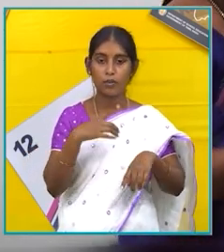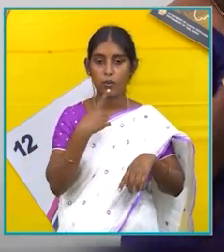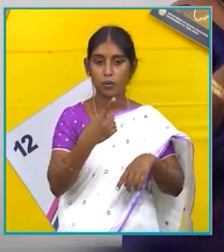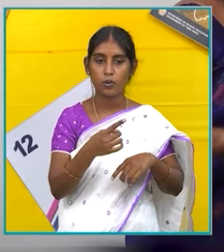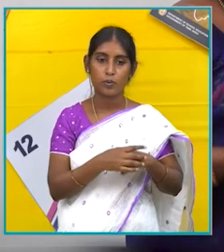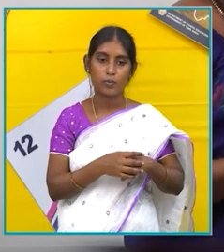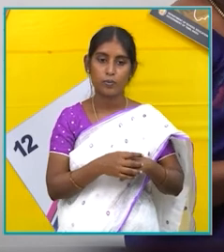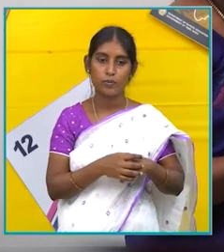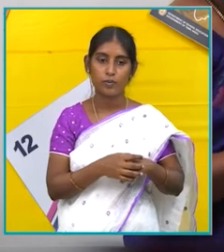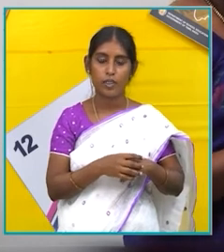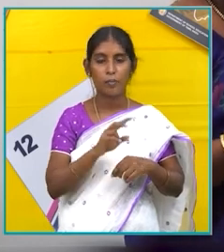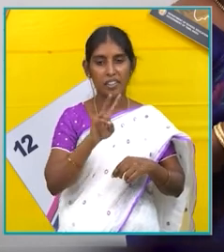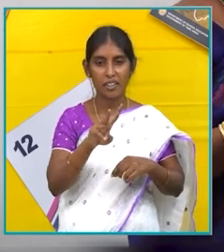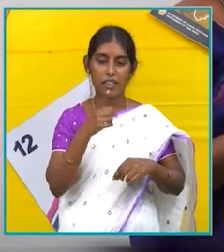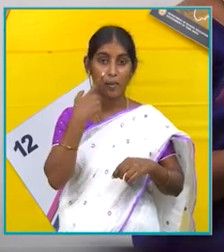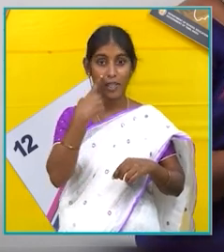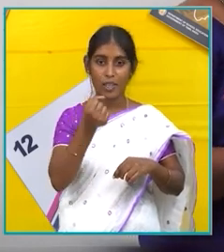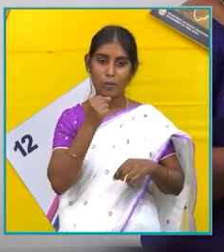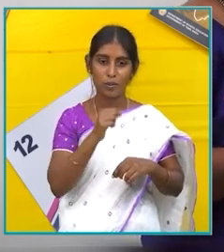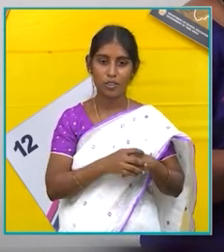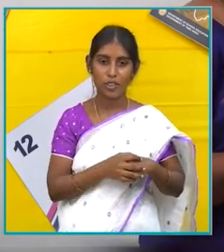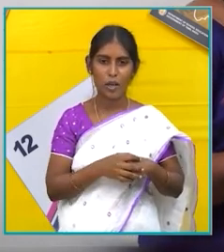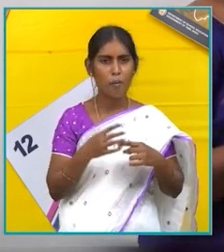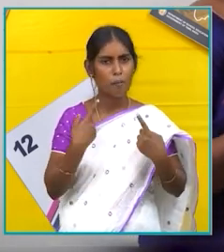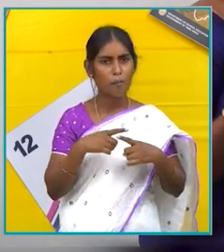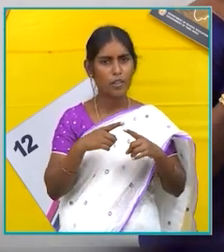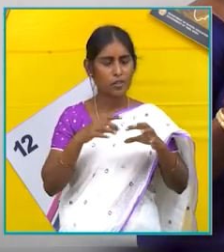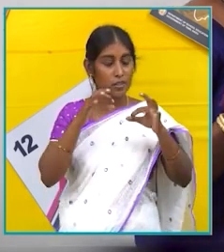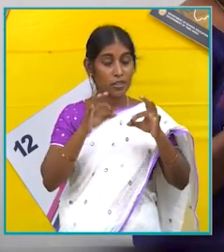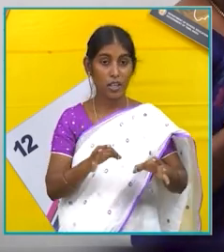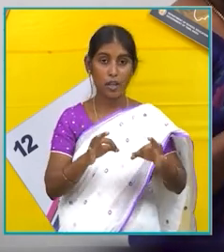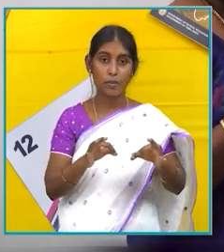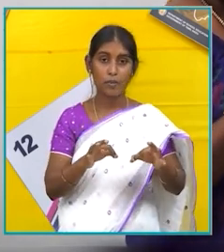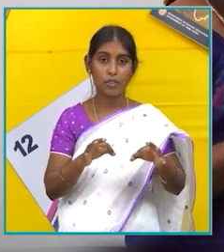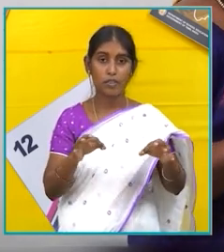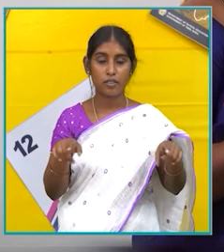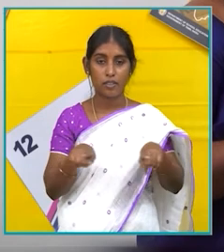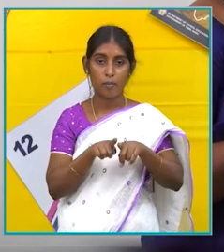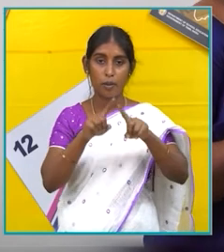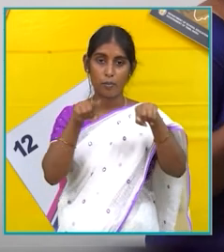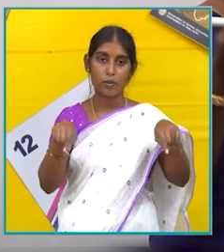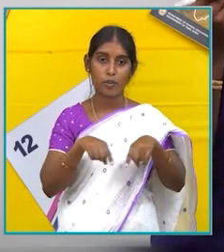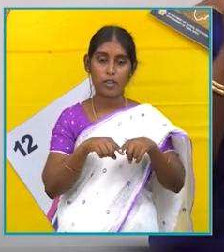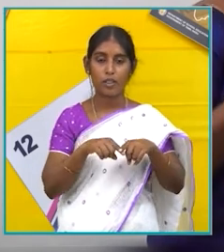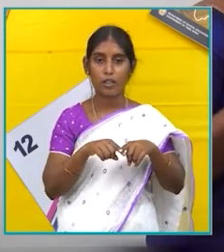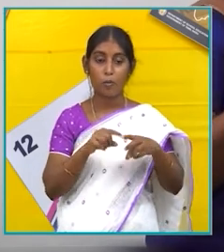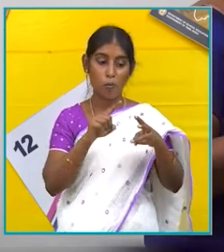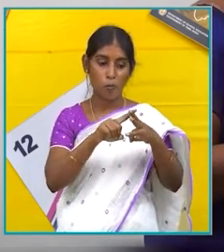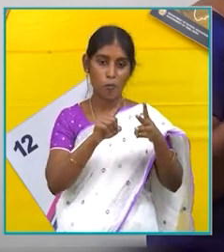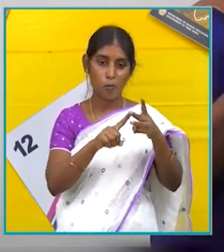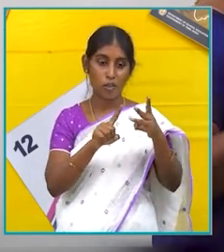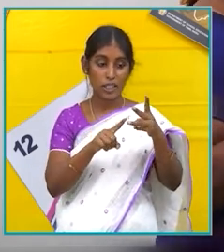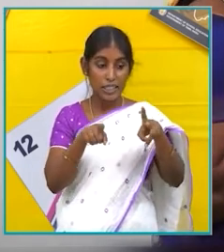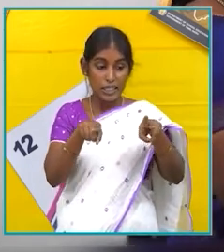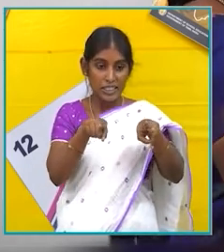பாத்தீங்கன்னா இந்த ரெண்டே ரெண்டு இதுதான் கடச்சிருக்கானா நம்ம சர்வசம முக்கோணங்கள்னா எத்தனை வரணும் மூணு கடக்கணும் இல்லையா பக்கம் பக்கம் பக்கம் இல்ல பக்கம்